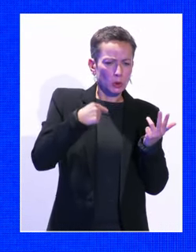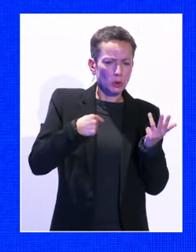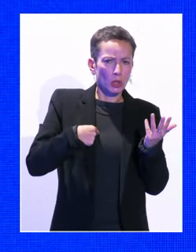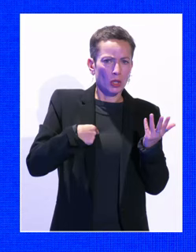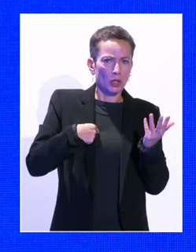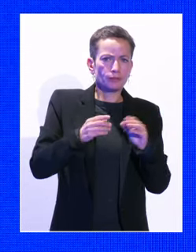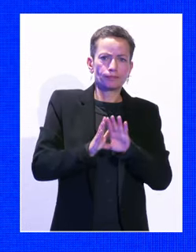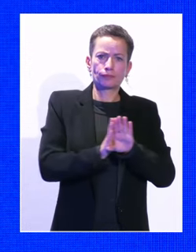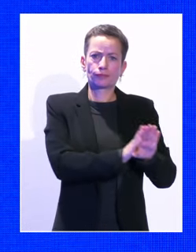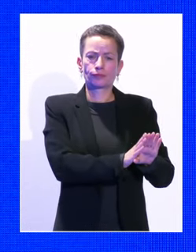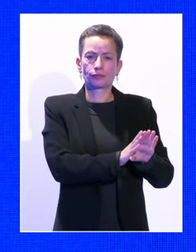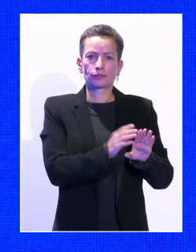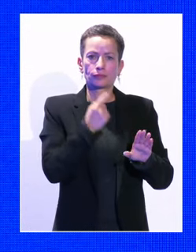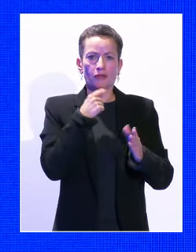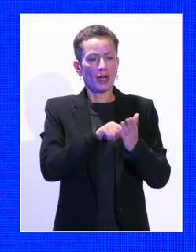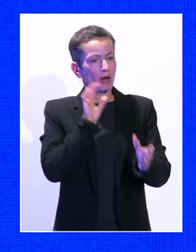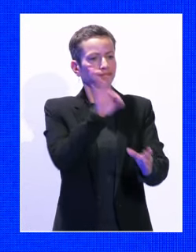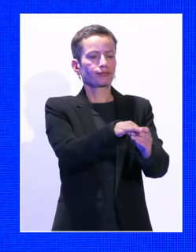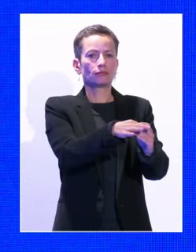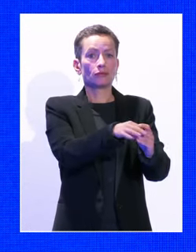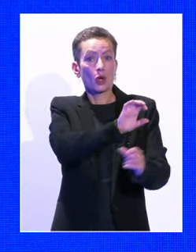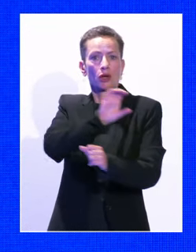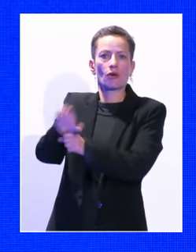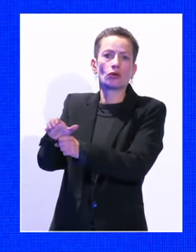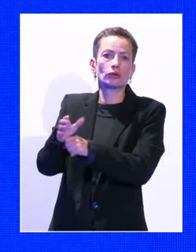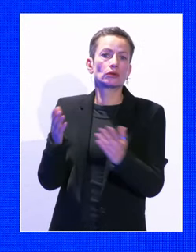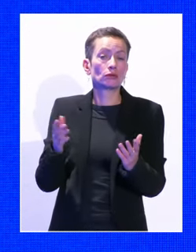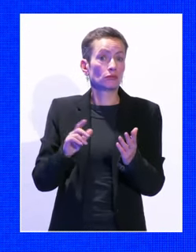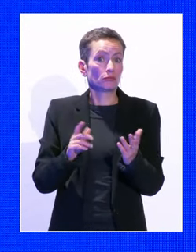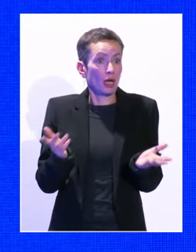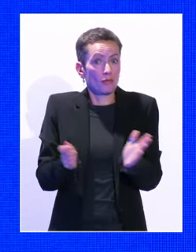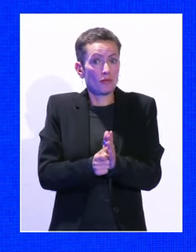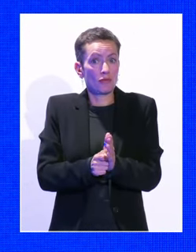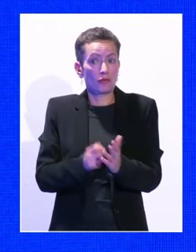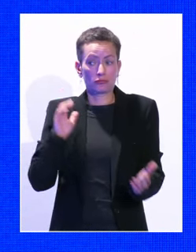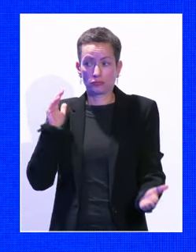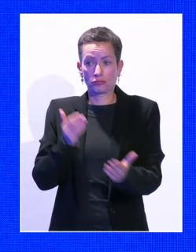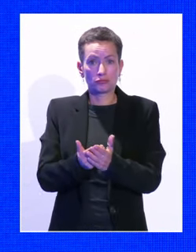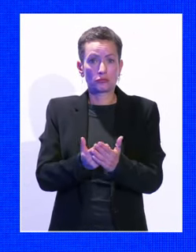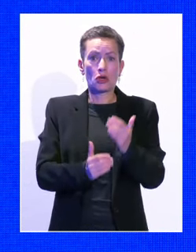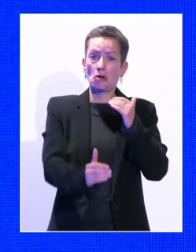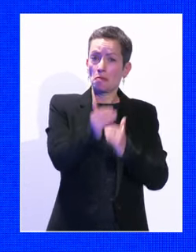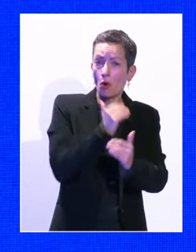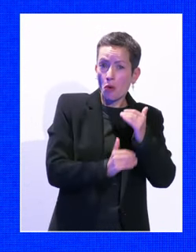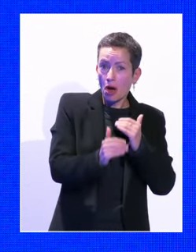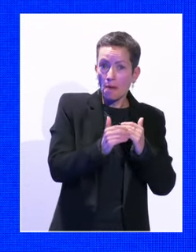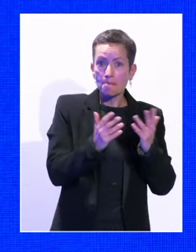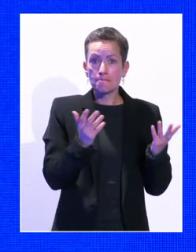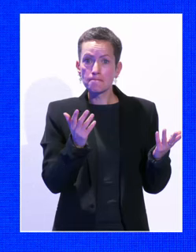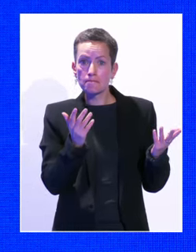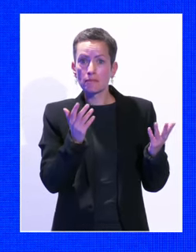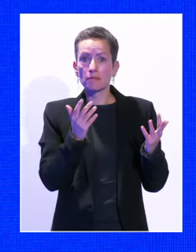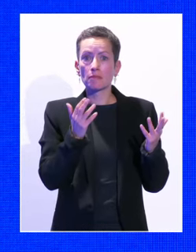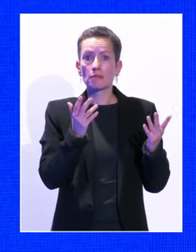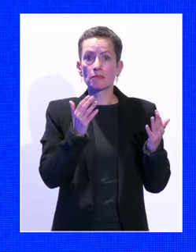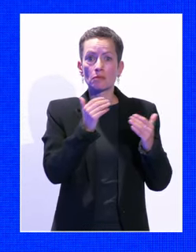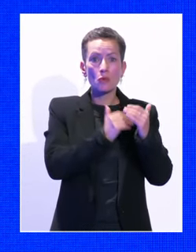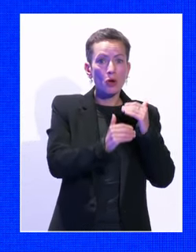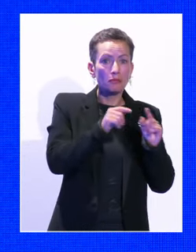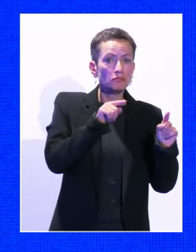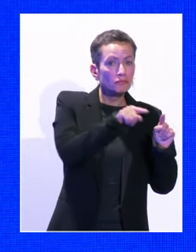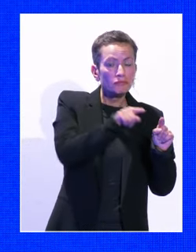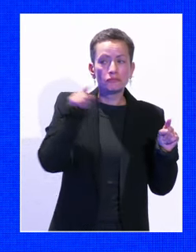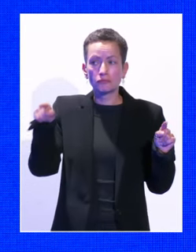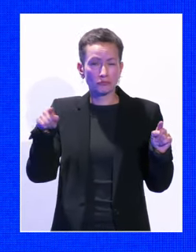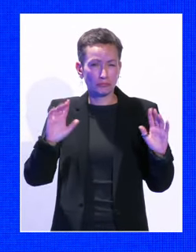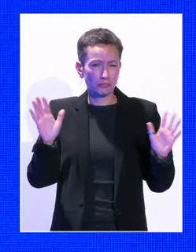danger, sans qu'il soit à aucun moment question d'un programme, du programme des uns ou du programme